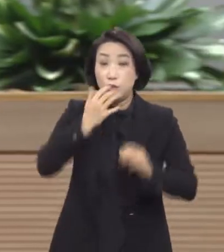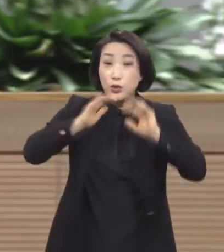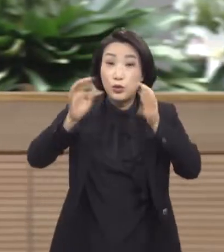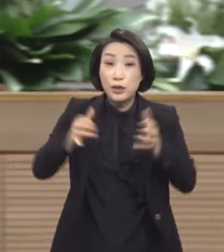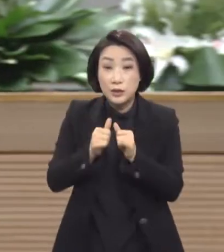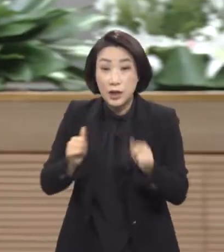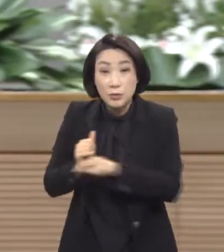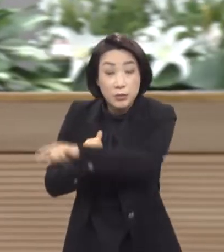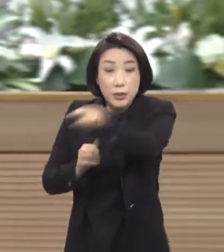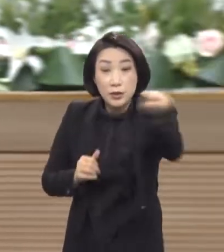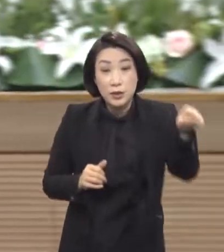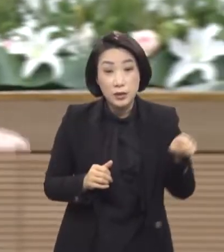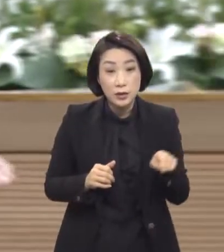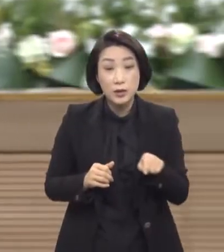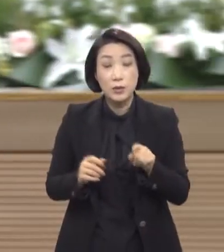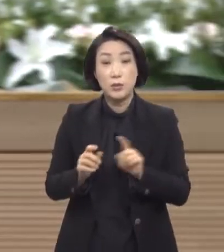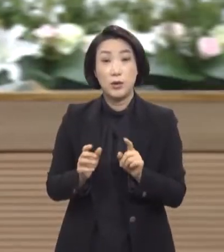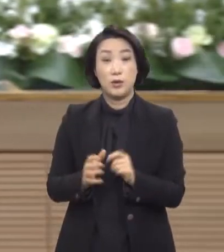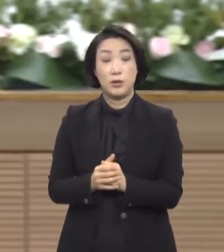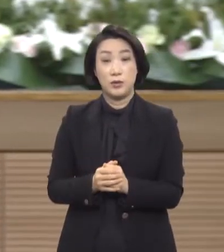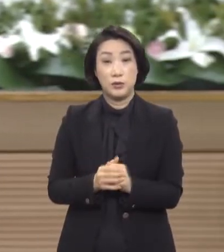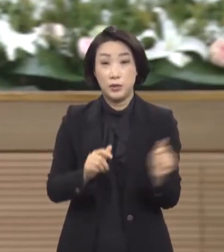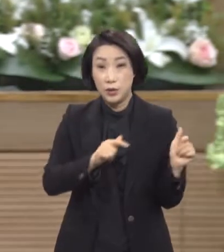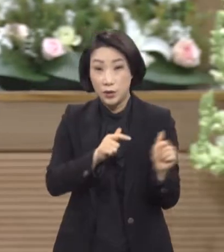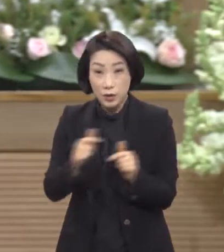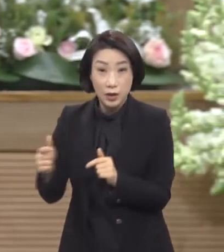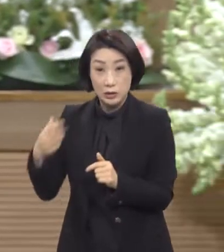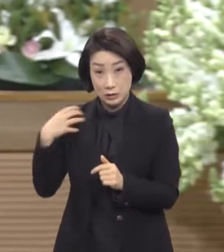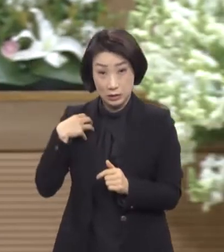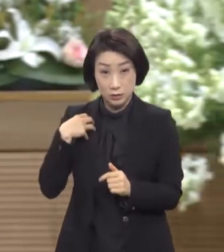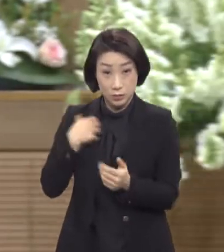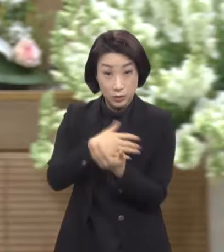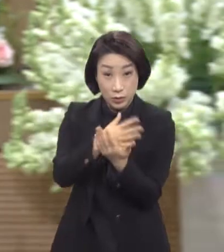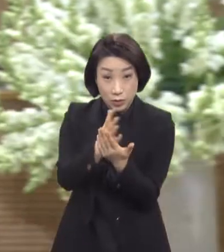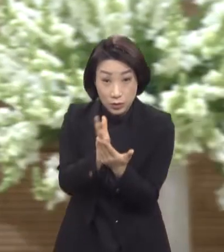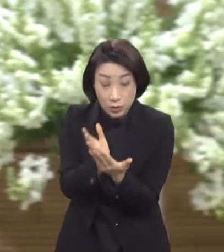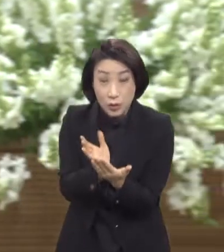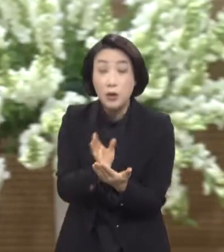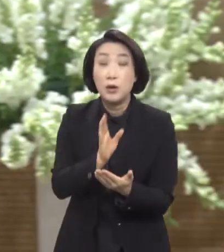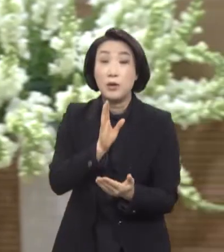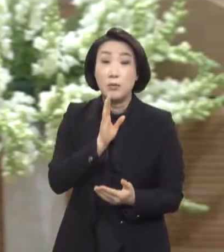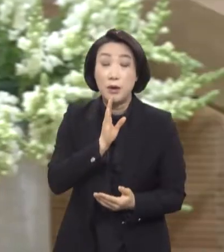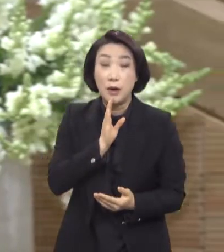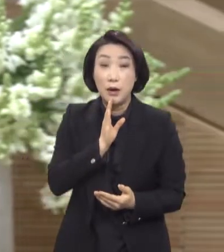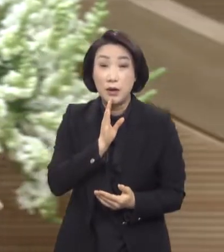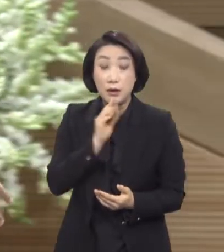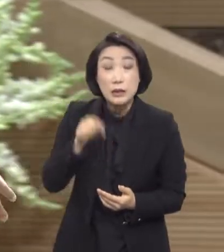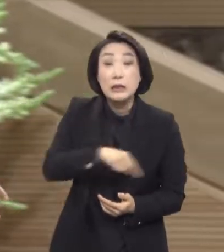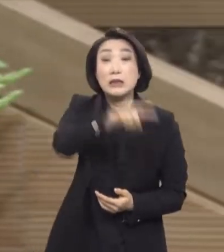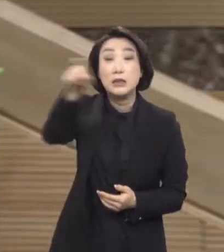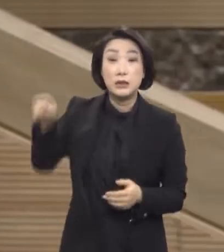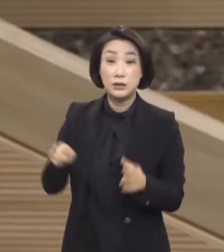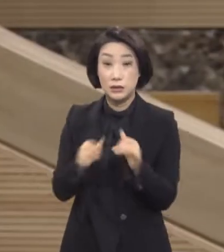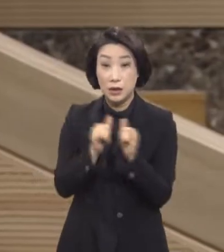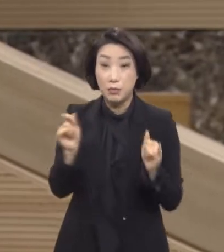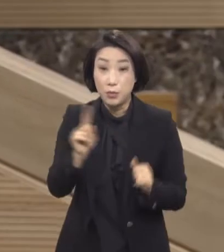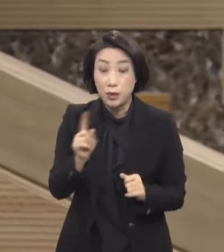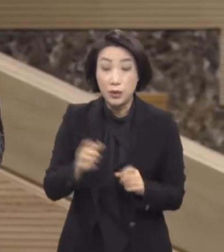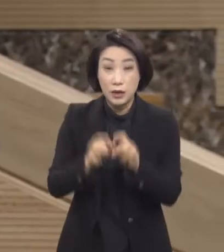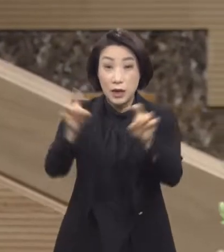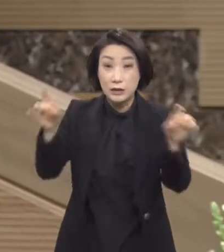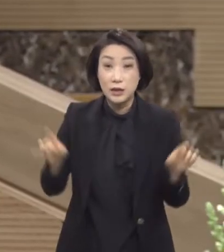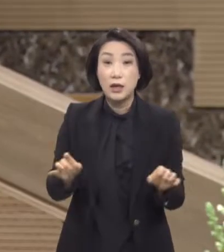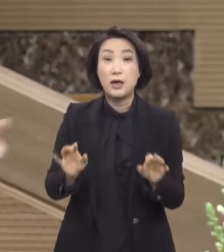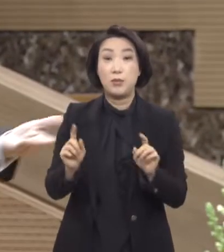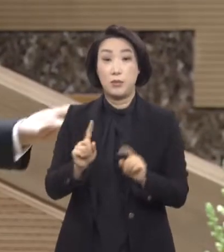유대인들의 가진 여러 가지 직분을 가진 사람들은 각자가